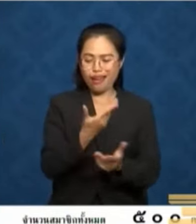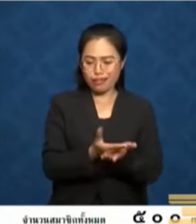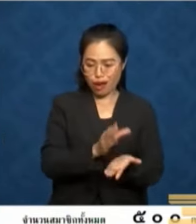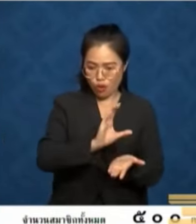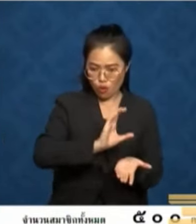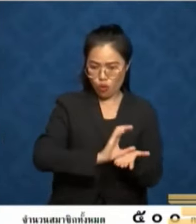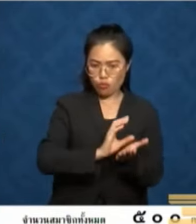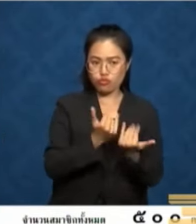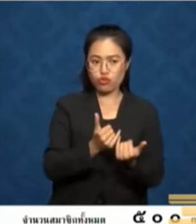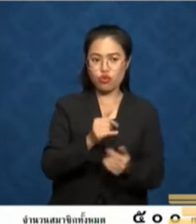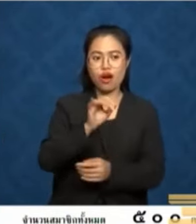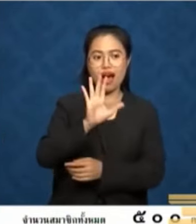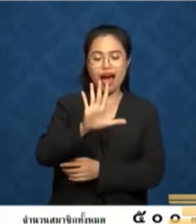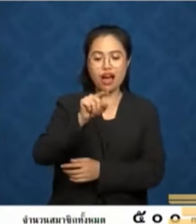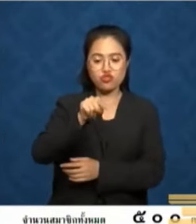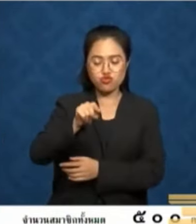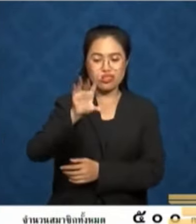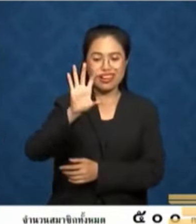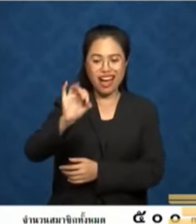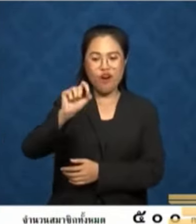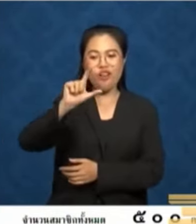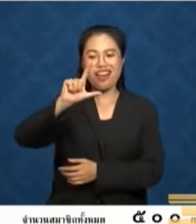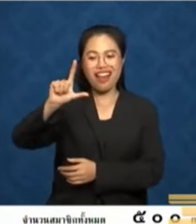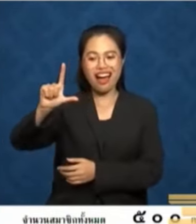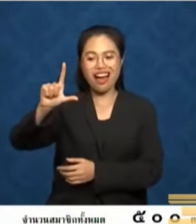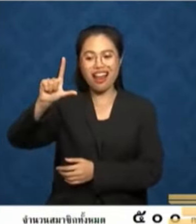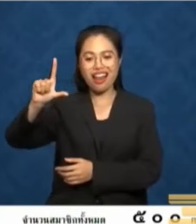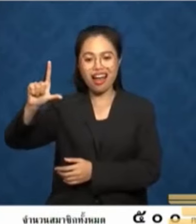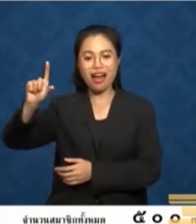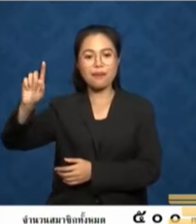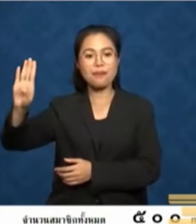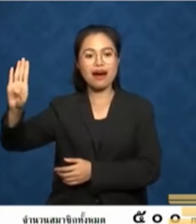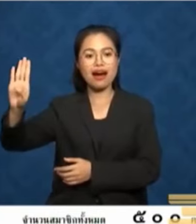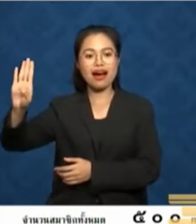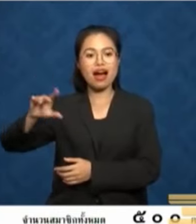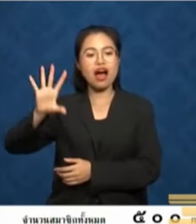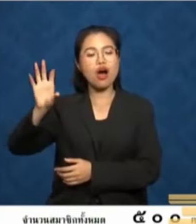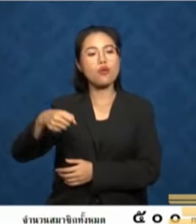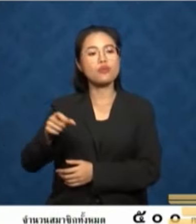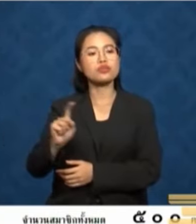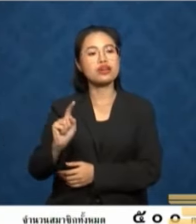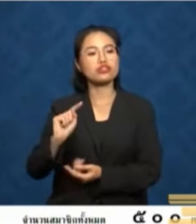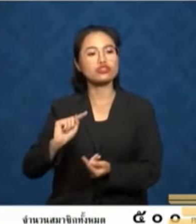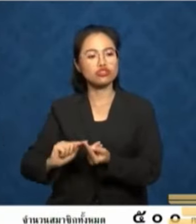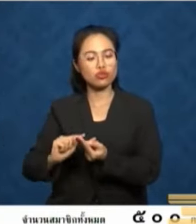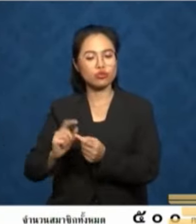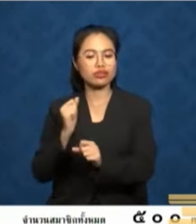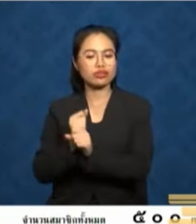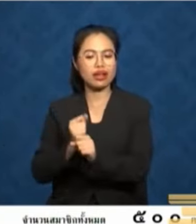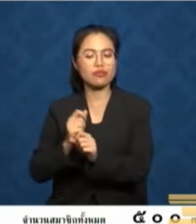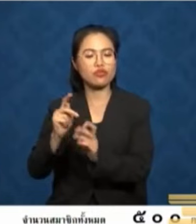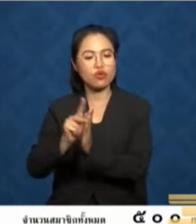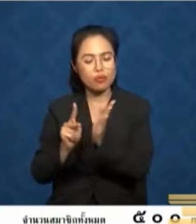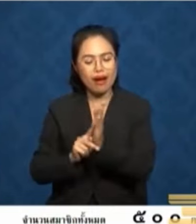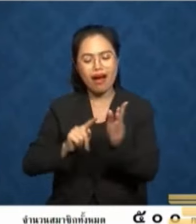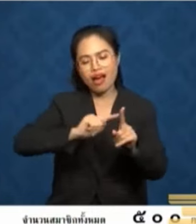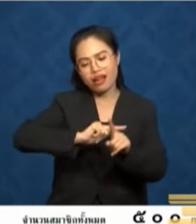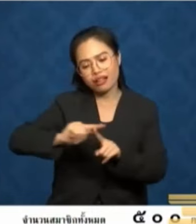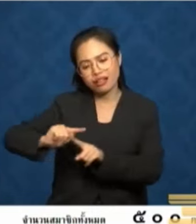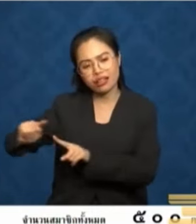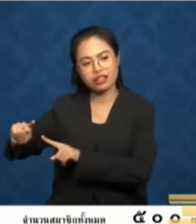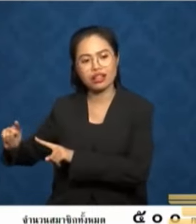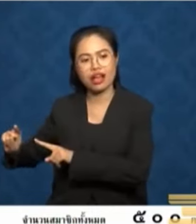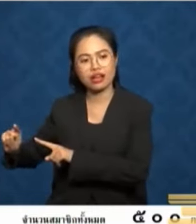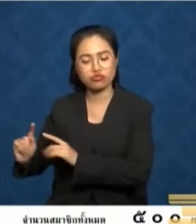ถึง 5.9ล้านล้านส่วนใหญ่ก็มาจากตรงนี้นะครับการไปออกกฎหมายฉบับนั้นฉบับนี้